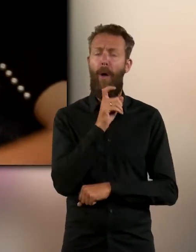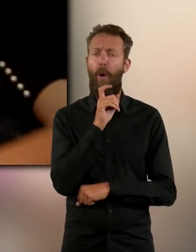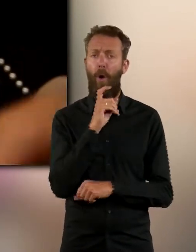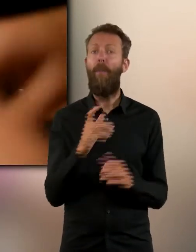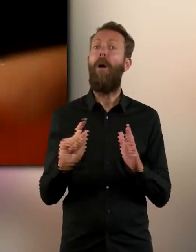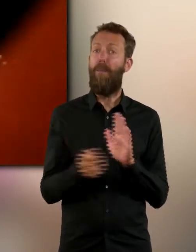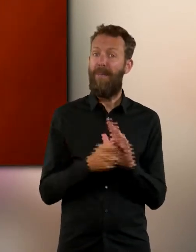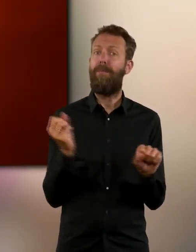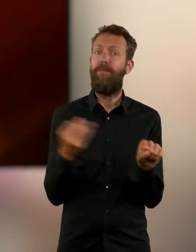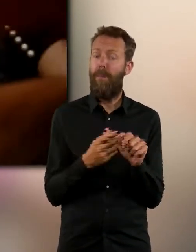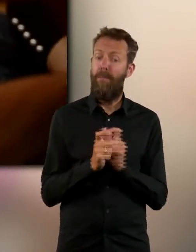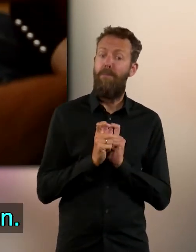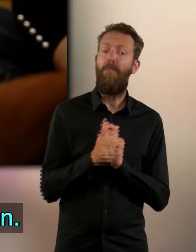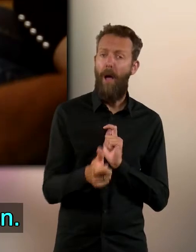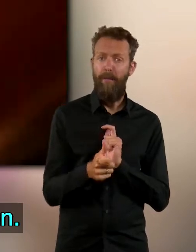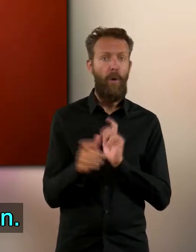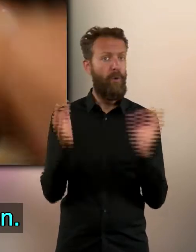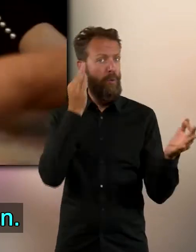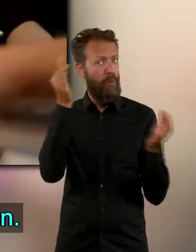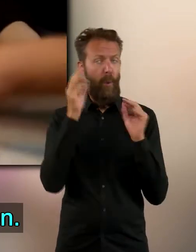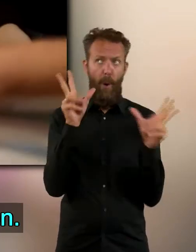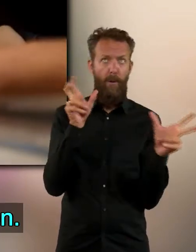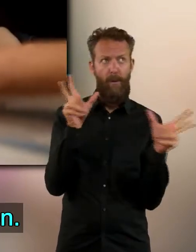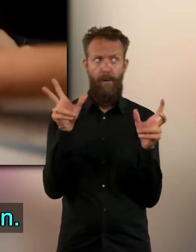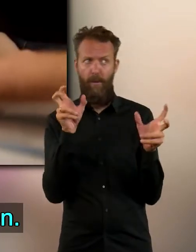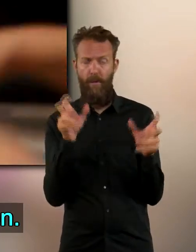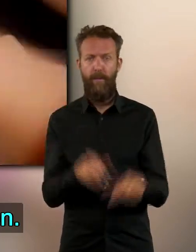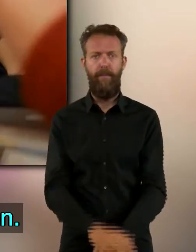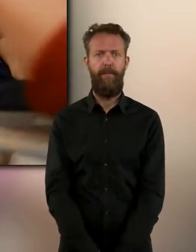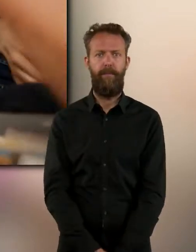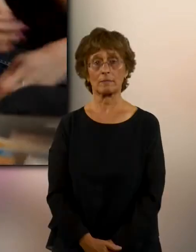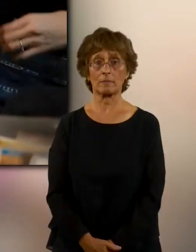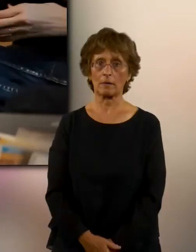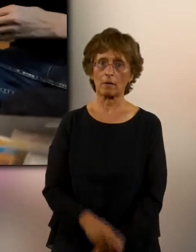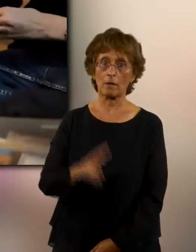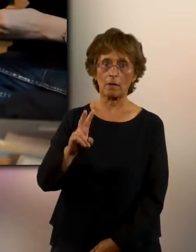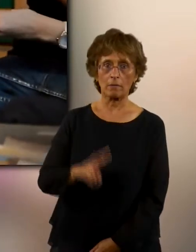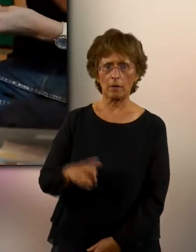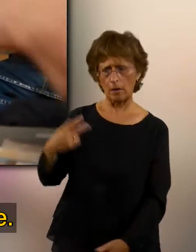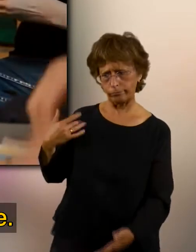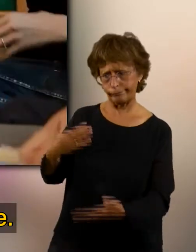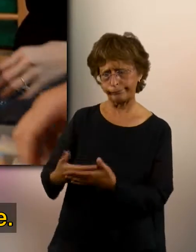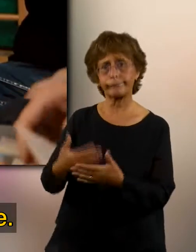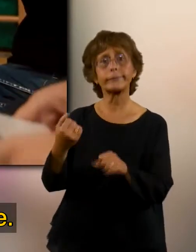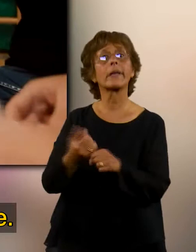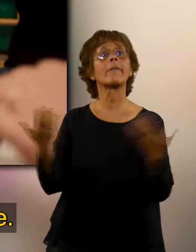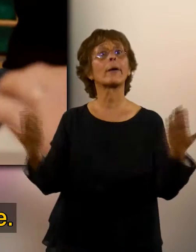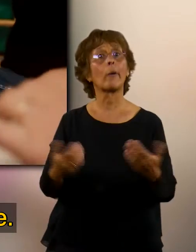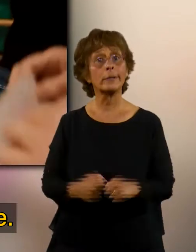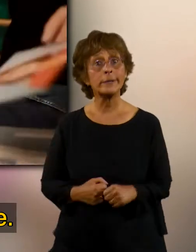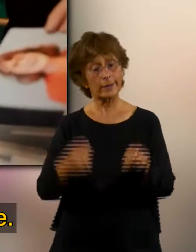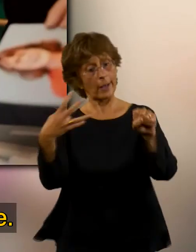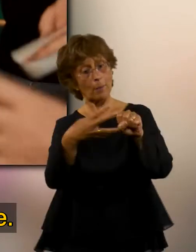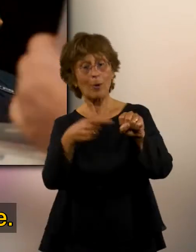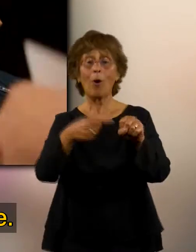arrivée au groupe bébé avant la pose de l'implant. Et depuis, elle est devenue attentive au son. Il a fallu beaucoup travailler